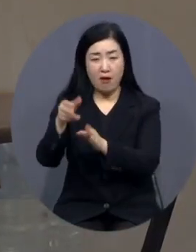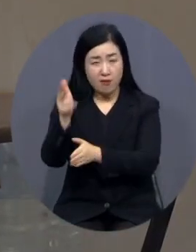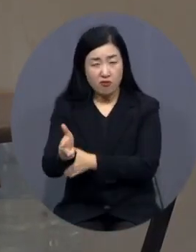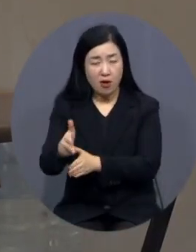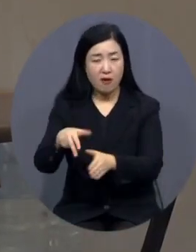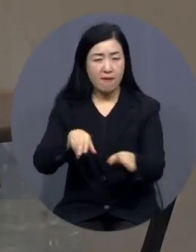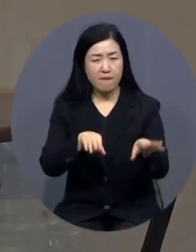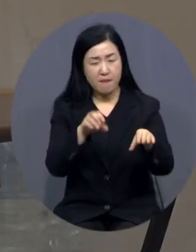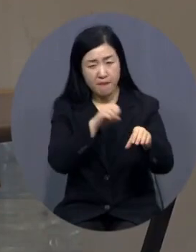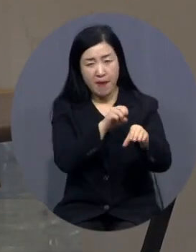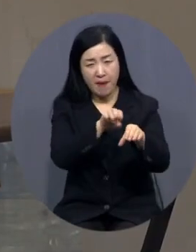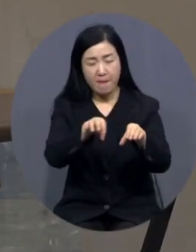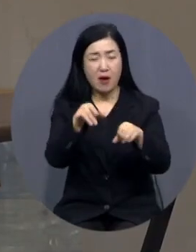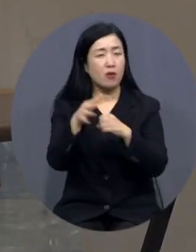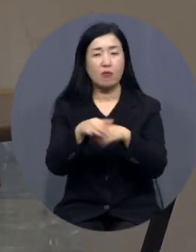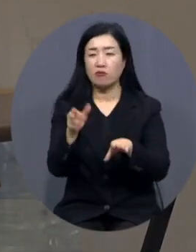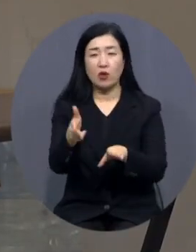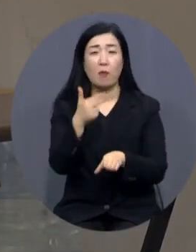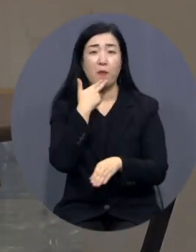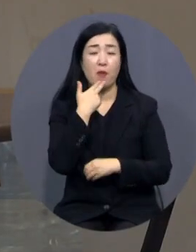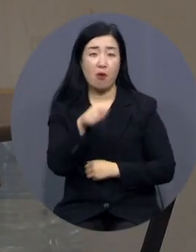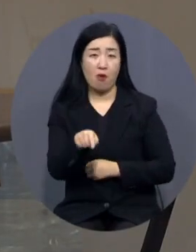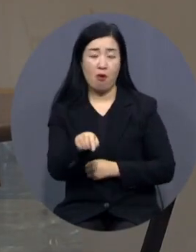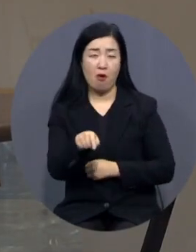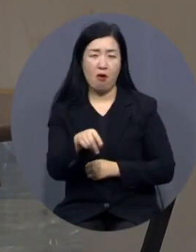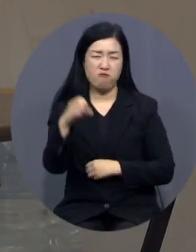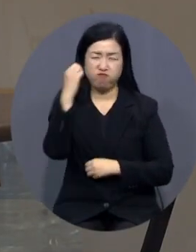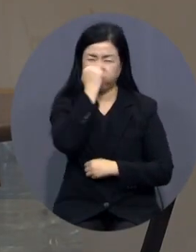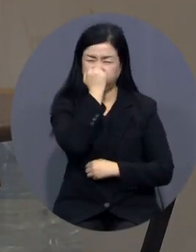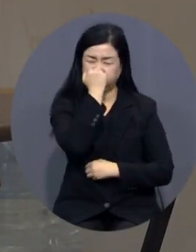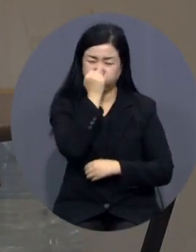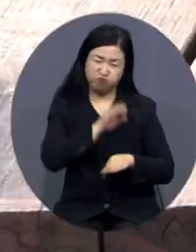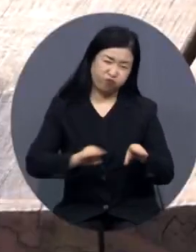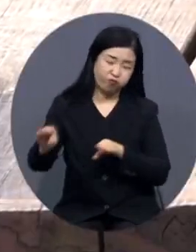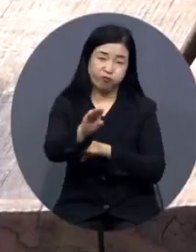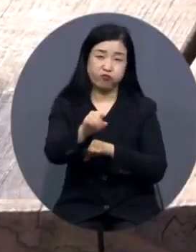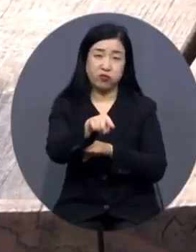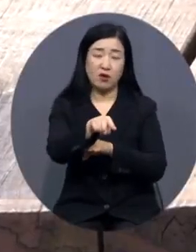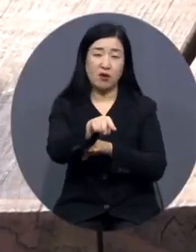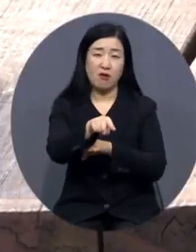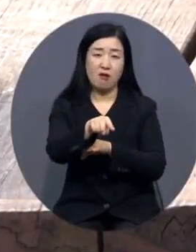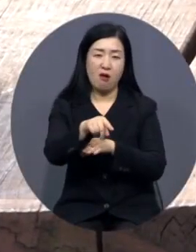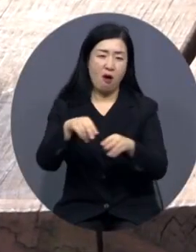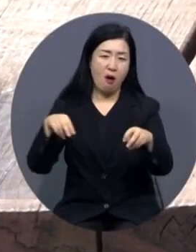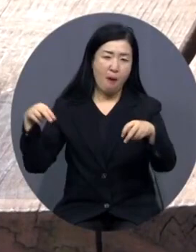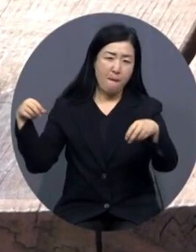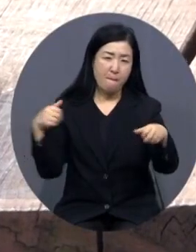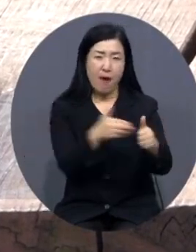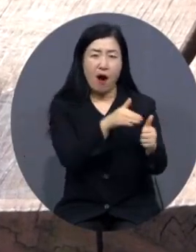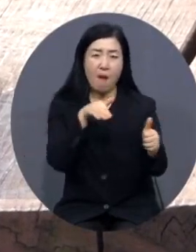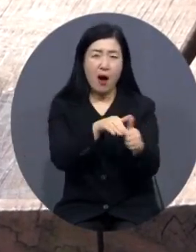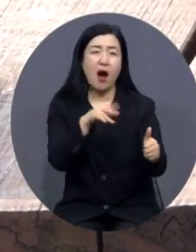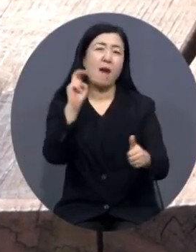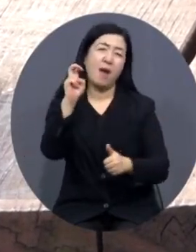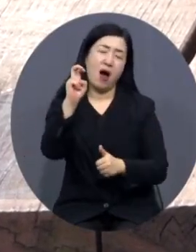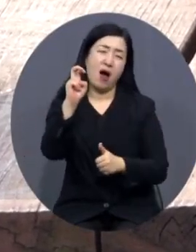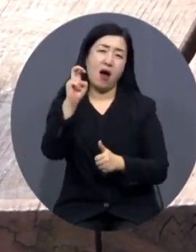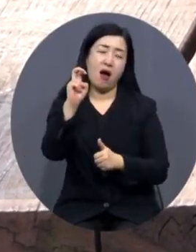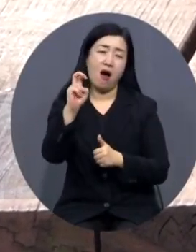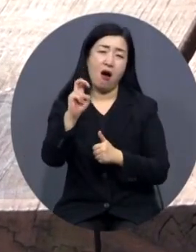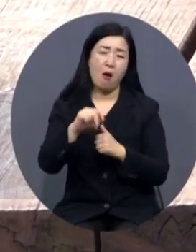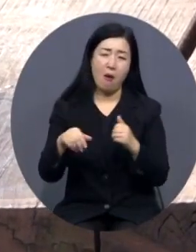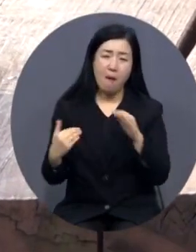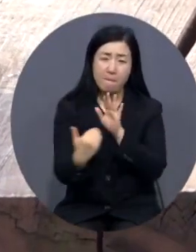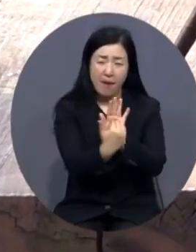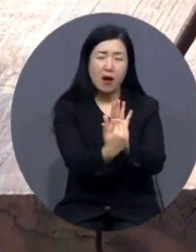신호를 보내도 세우지도 않고 그냥 뭐 사람 그냥 뭐 칠 거 마냥 그냥 그게 달리면 아 막 어떻게든